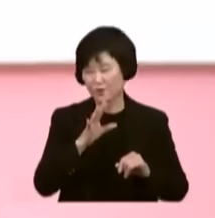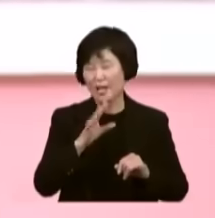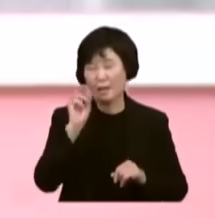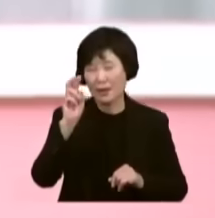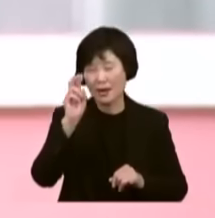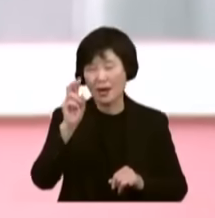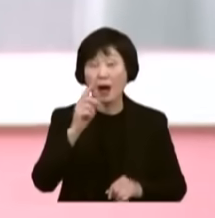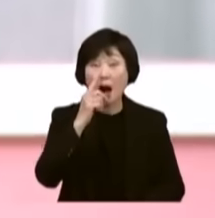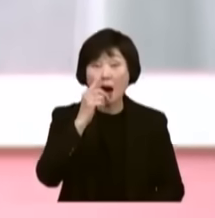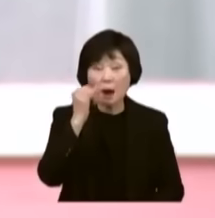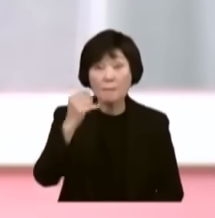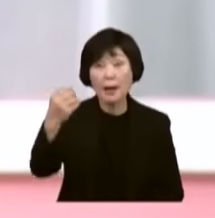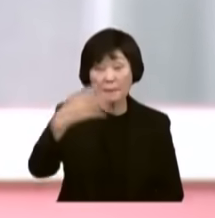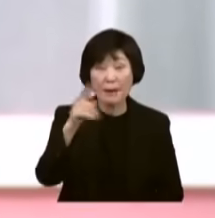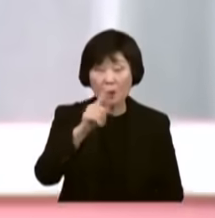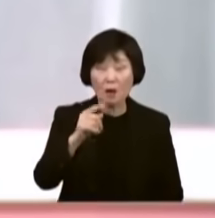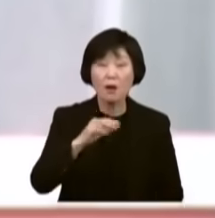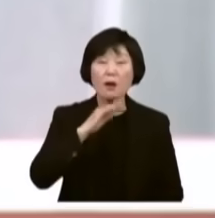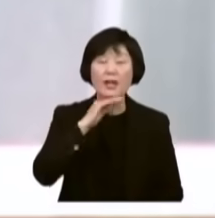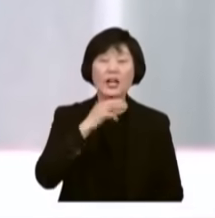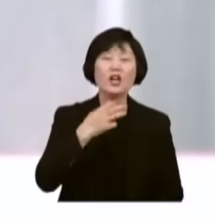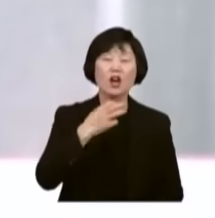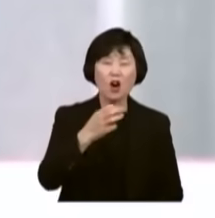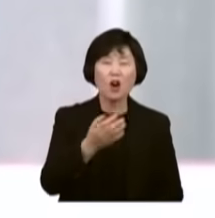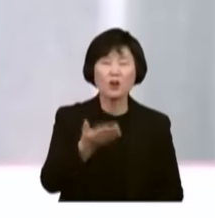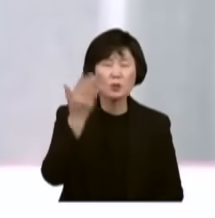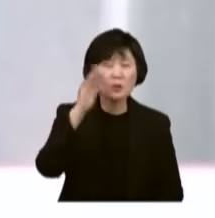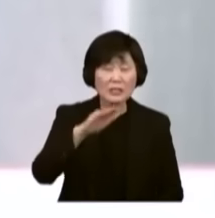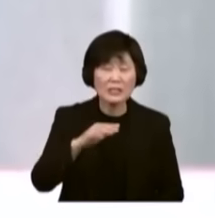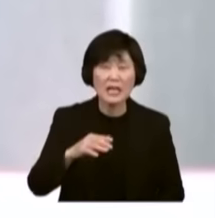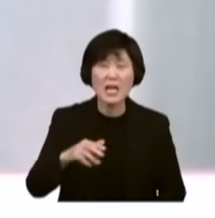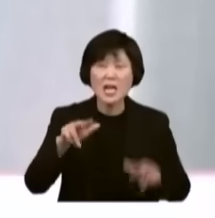엄마가 그러더라고. 나이가 서른인데 아직도 아빠 자랑하고 다니냐고.